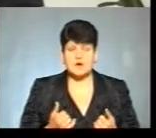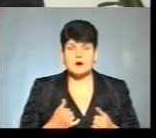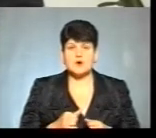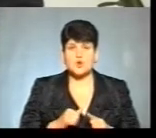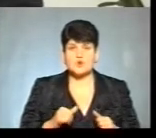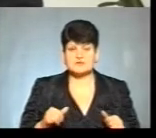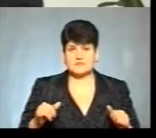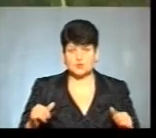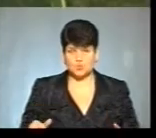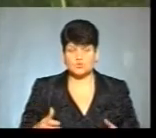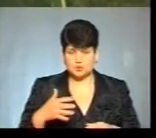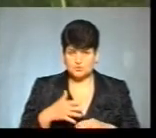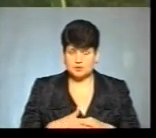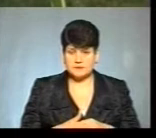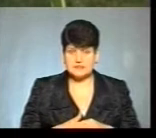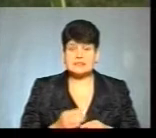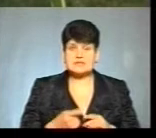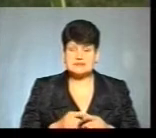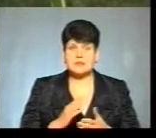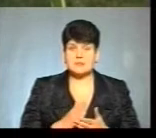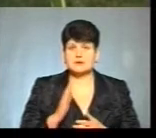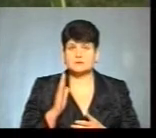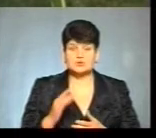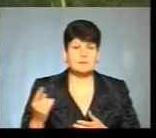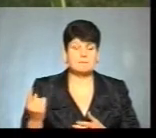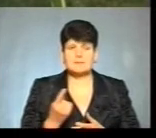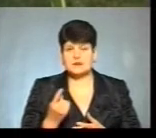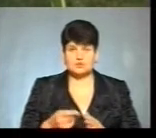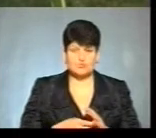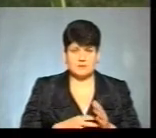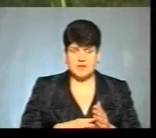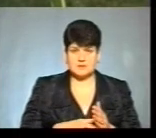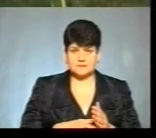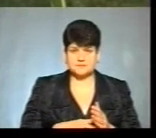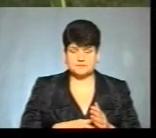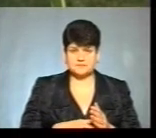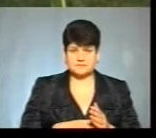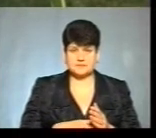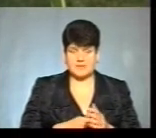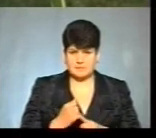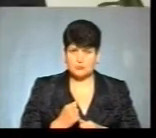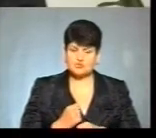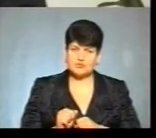розвитку, розумієте? Оце має стояти в першому плані. Тобто примусове чи добровільне